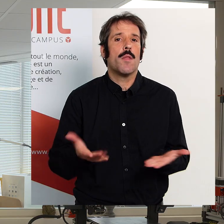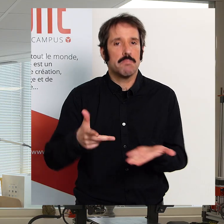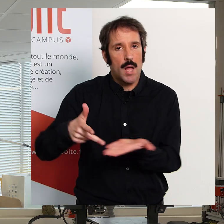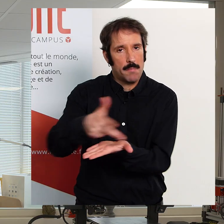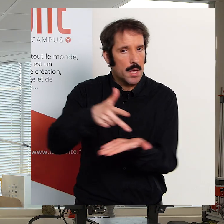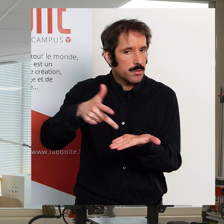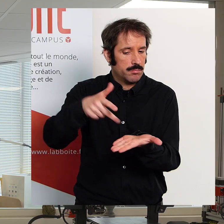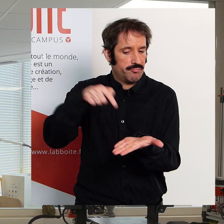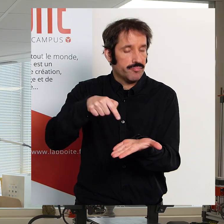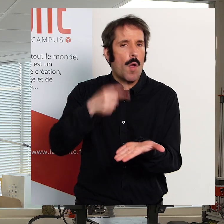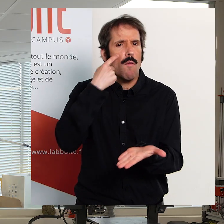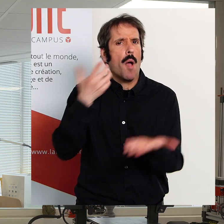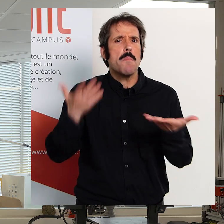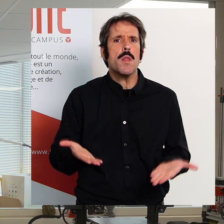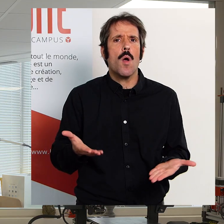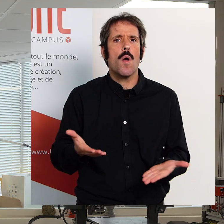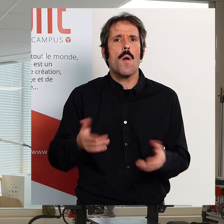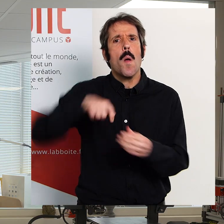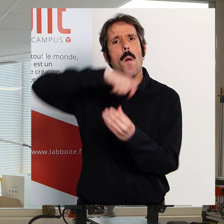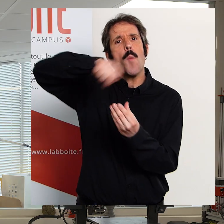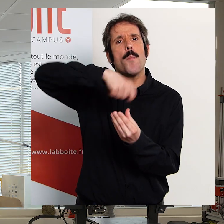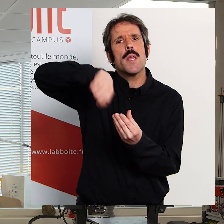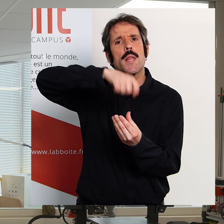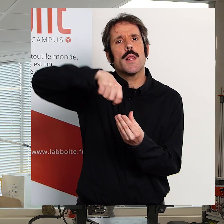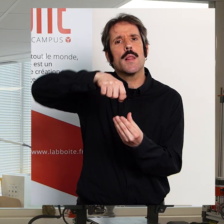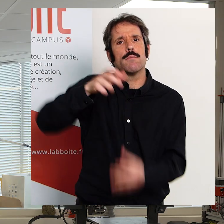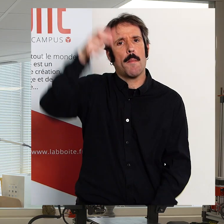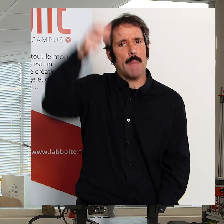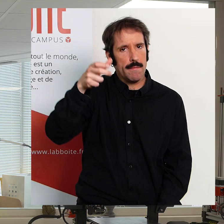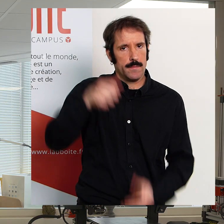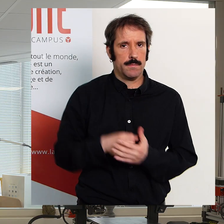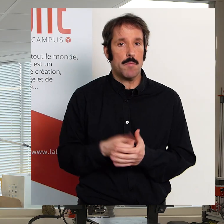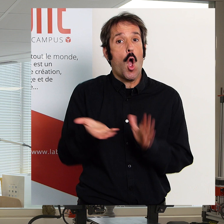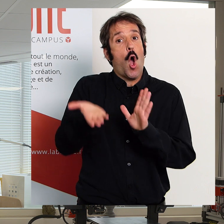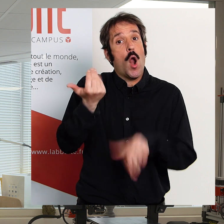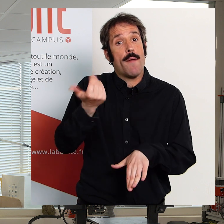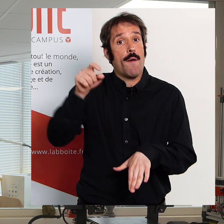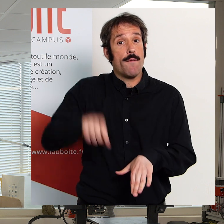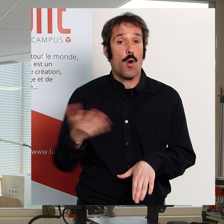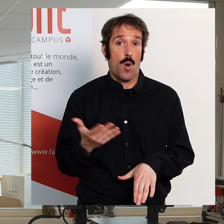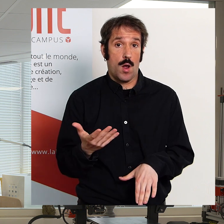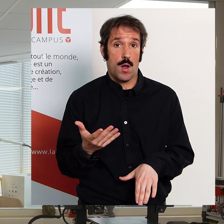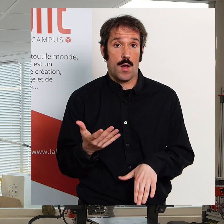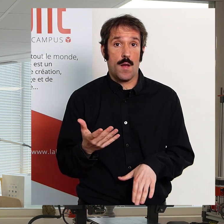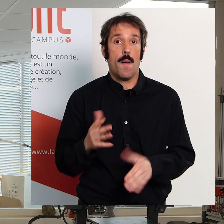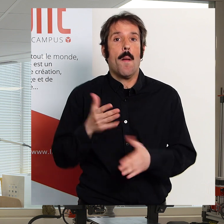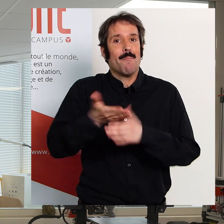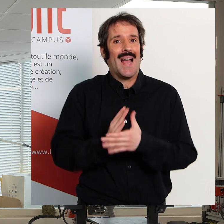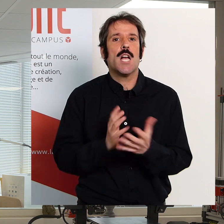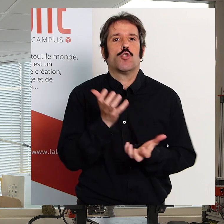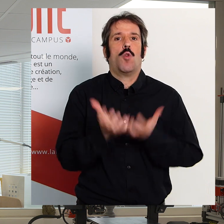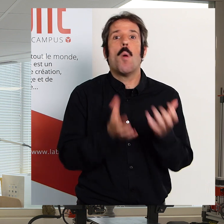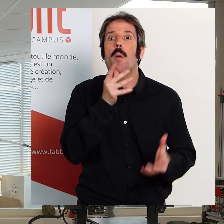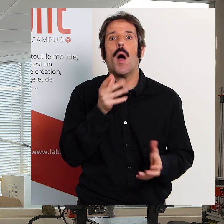Alors passons maintenant à l'impression. Vous voyez qu'actuellement il y a une bobine de fil qui est montée sur l'imprimante. Donc pour l'enlever, il va falloir le mettre